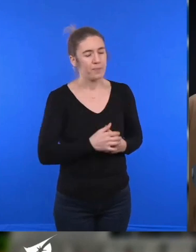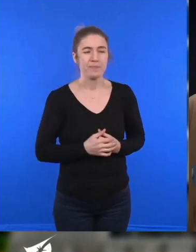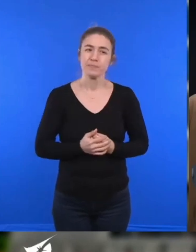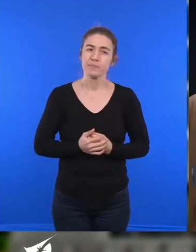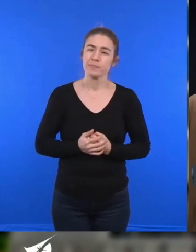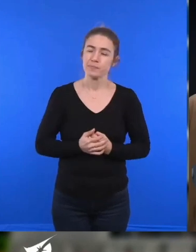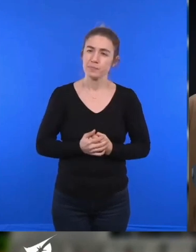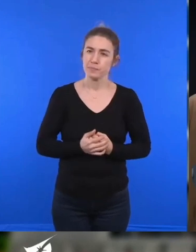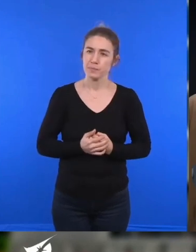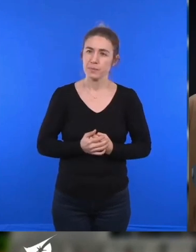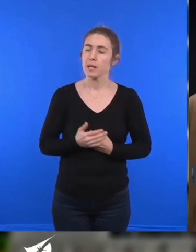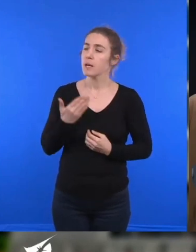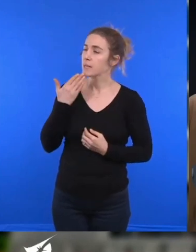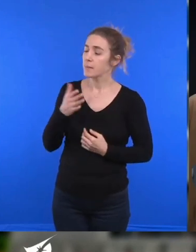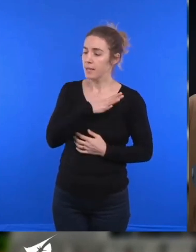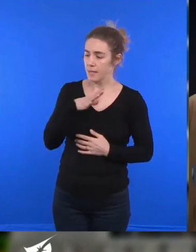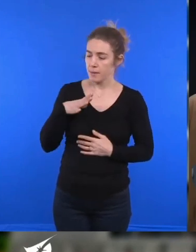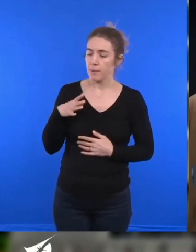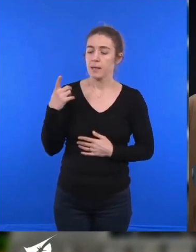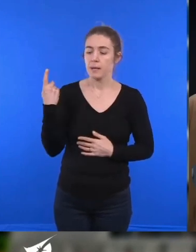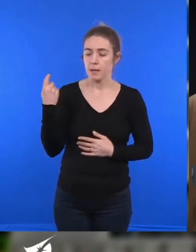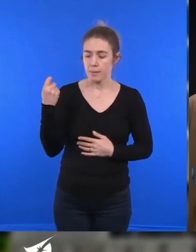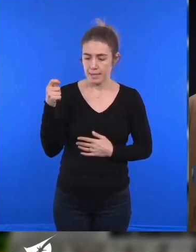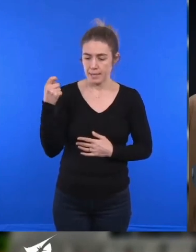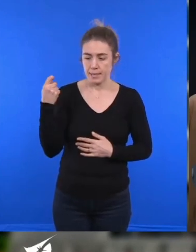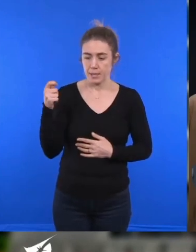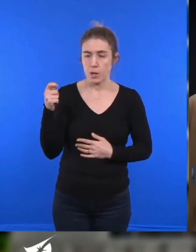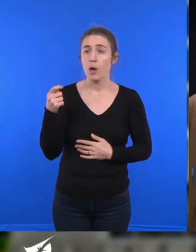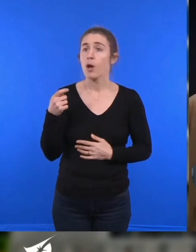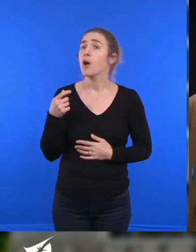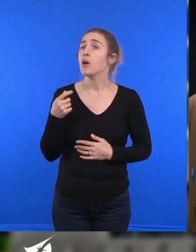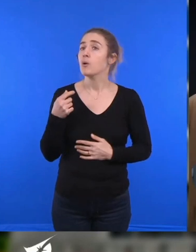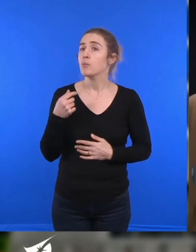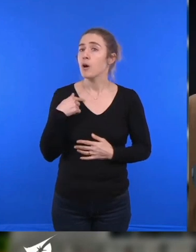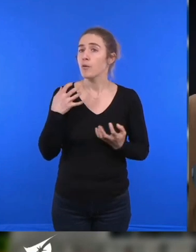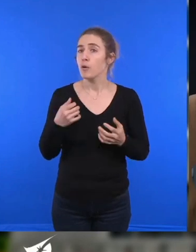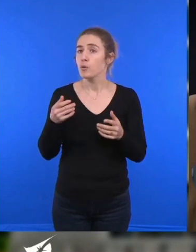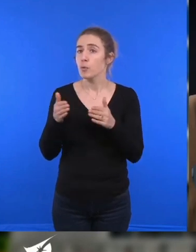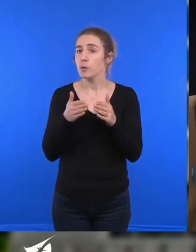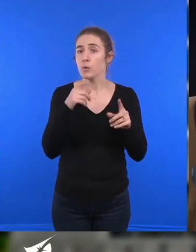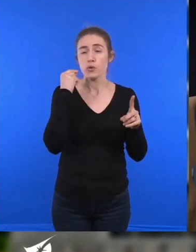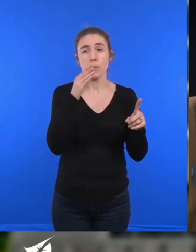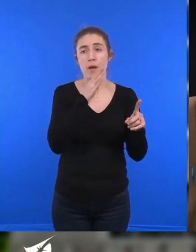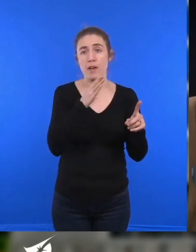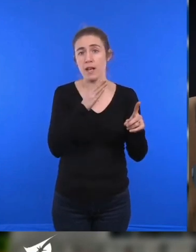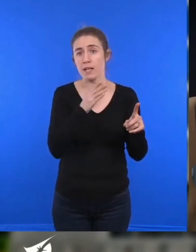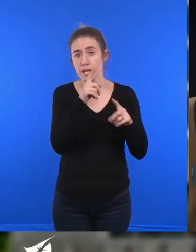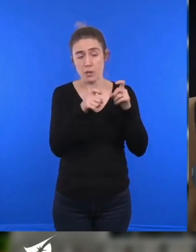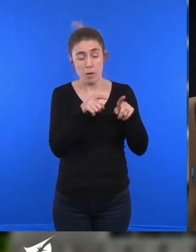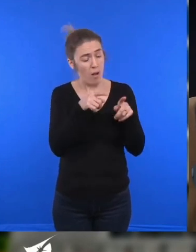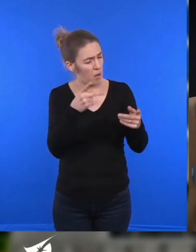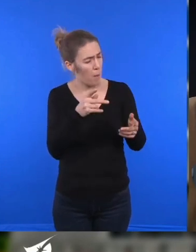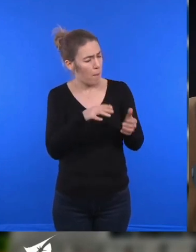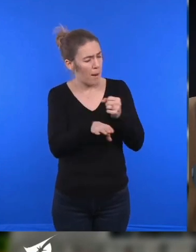Merci Madame la Présidente. Moi, j'avais envie de poser la même question au conseiller régional Bainvel. Quelles sont vos bases de travail? Quelles